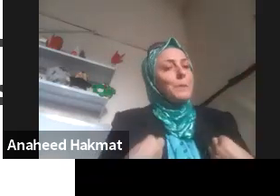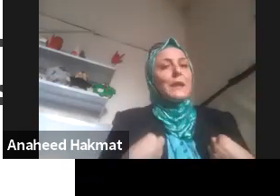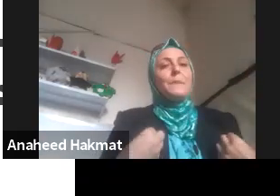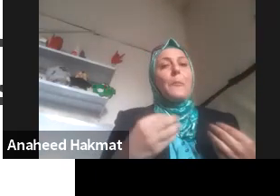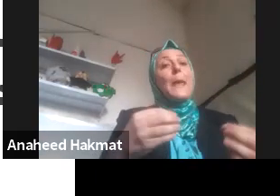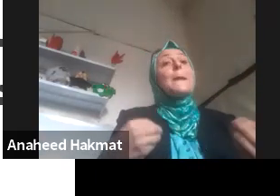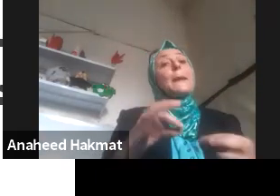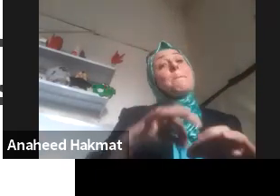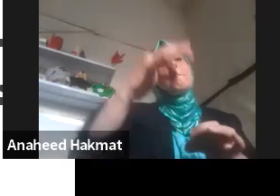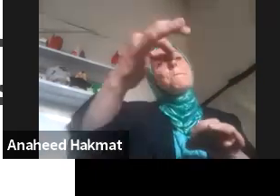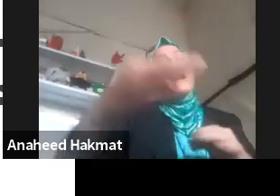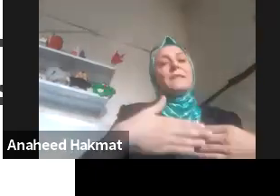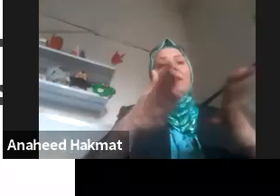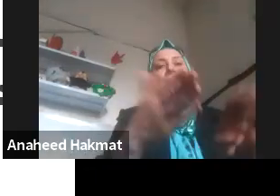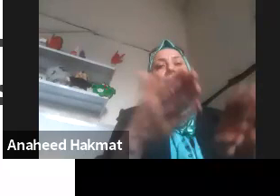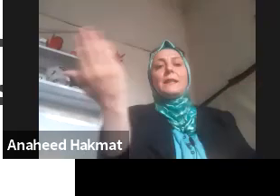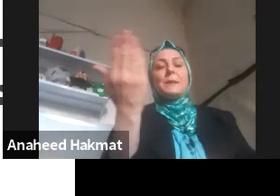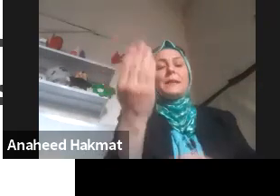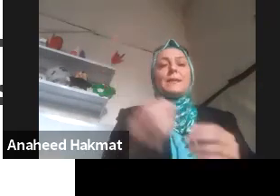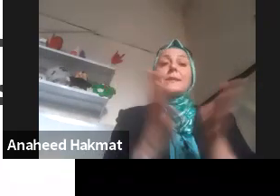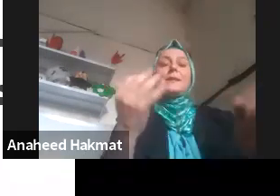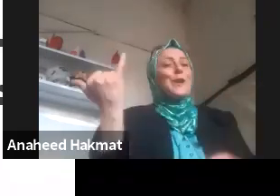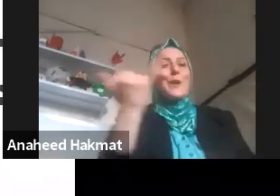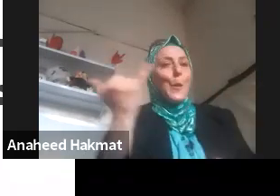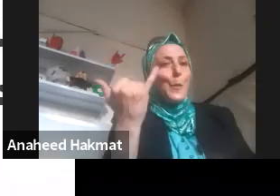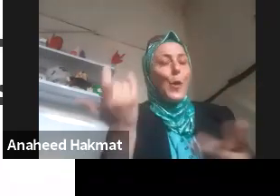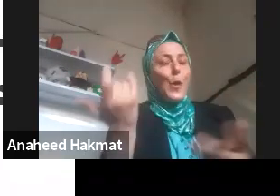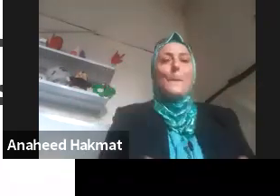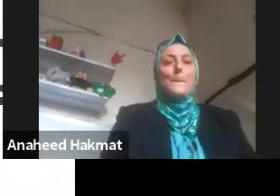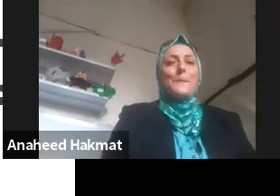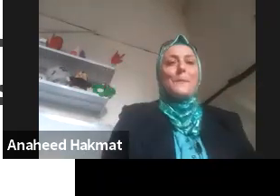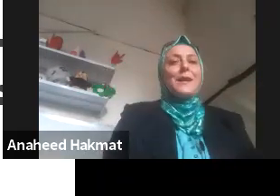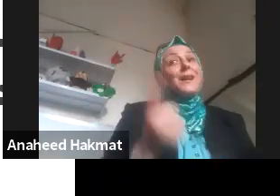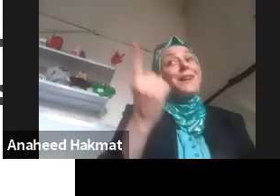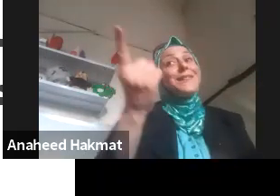فتح المدارس كثير مهم نعرف مين أكثر ناس كانوا هم عرضة